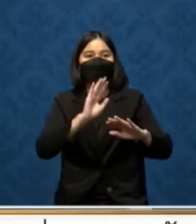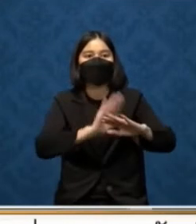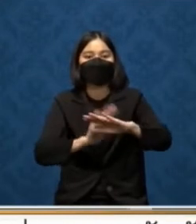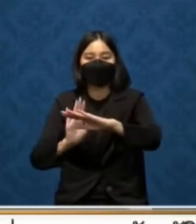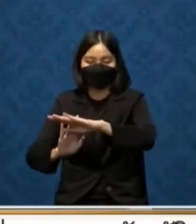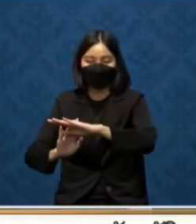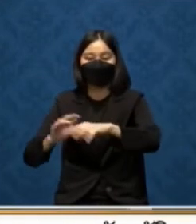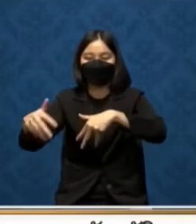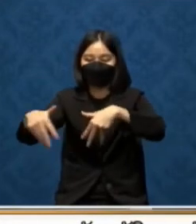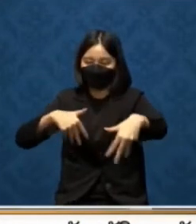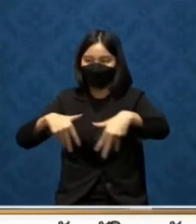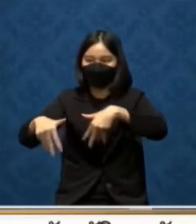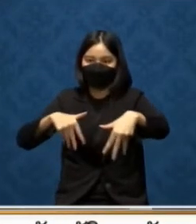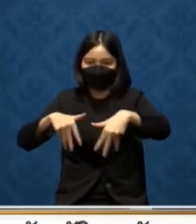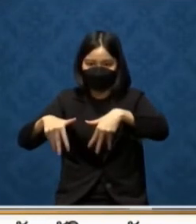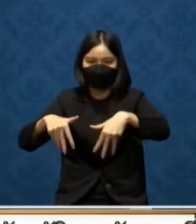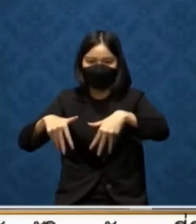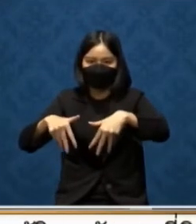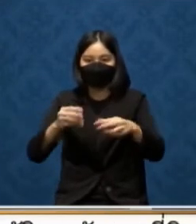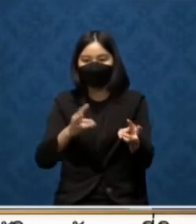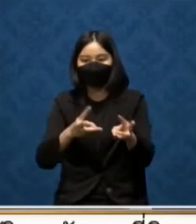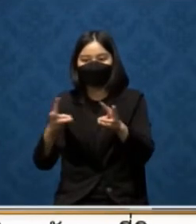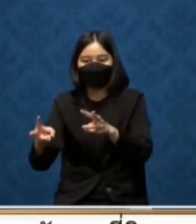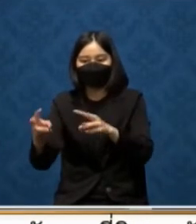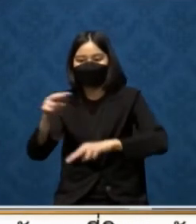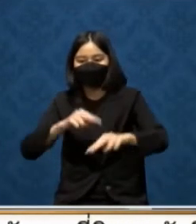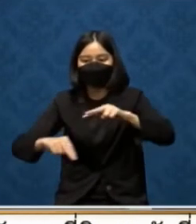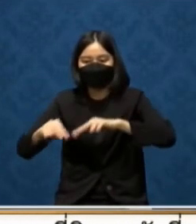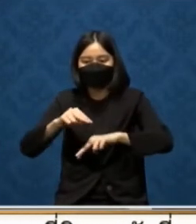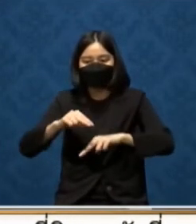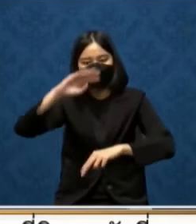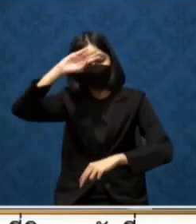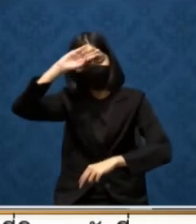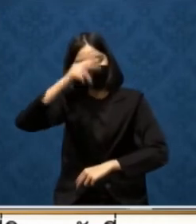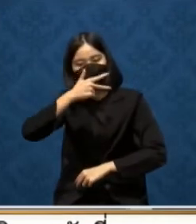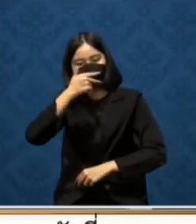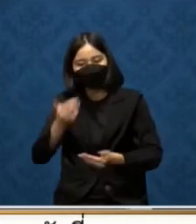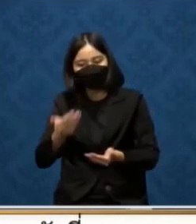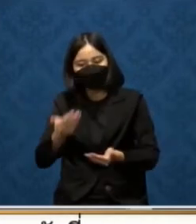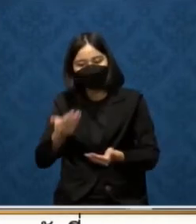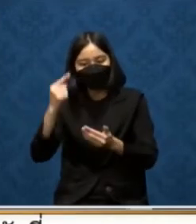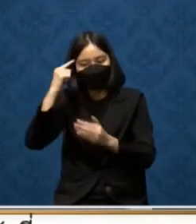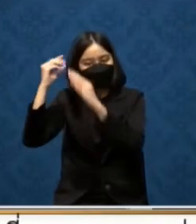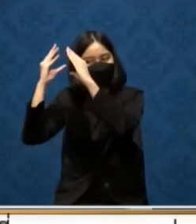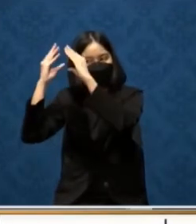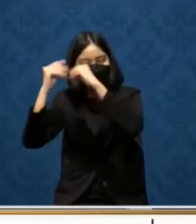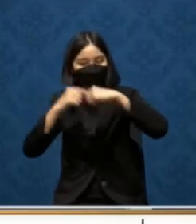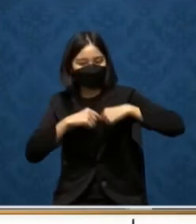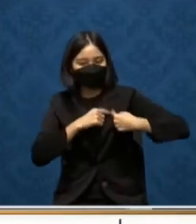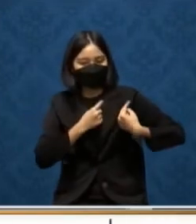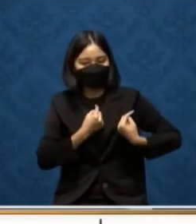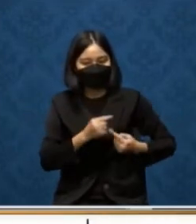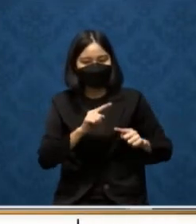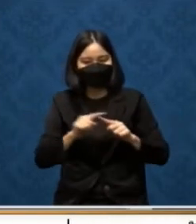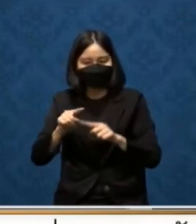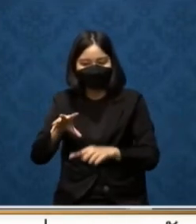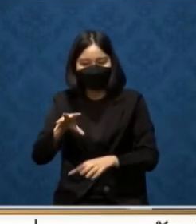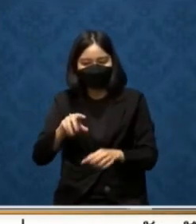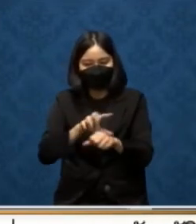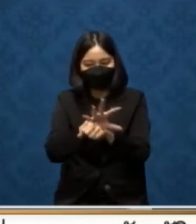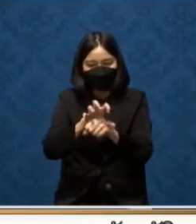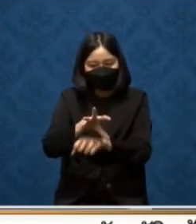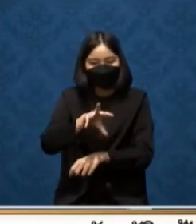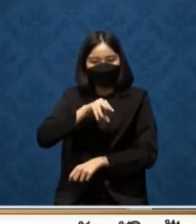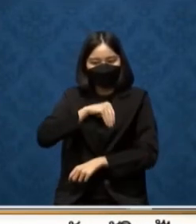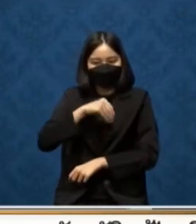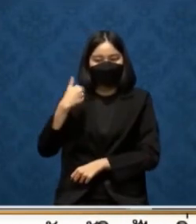ตื่นแตนเรื่นี้วาการลกษาอยางโรคเบาหวาน โคหัวใจ สมองต้องระว่างว่ามีเช้อ Covid เข้